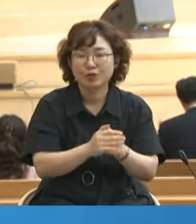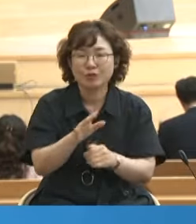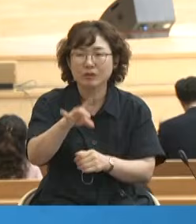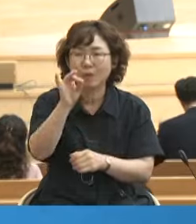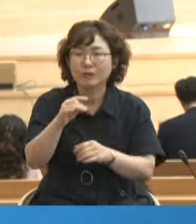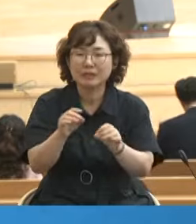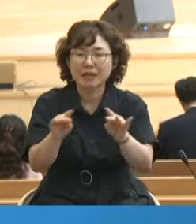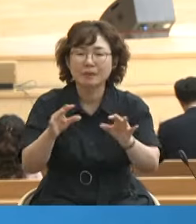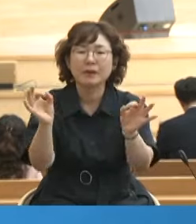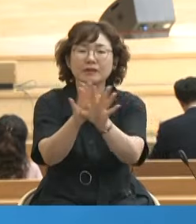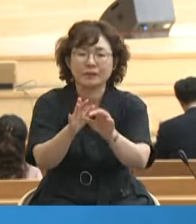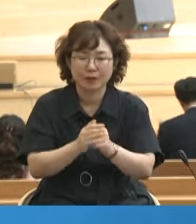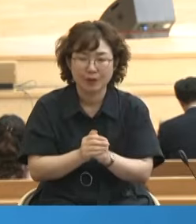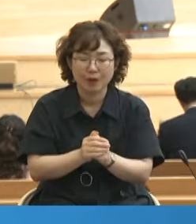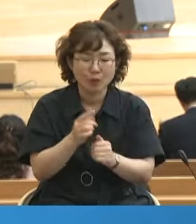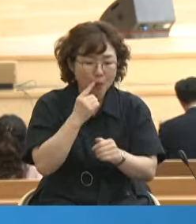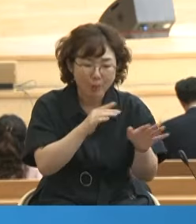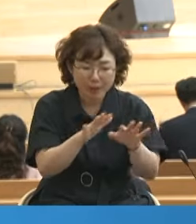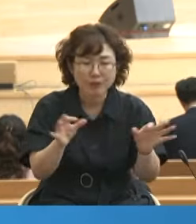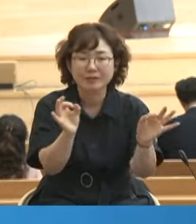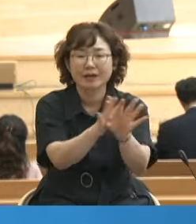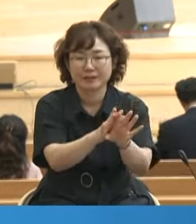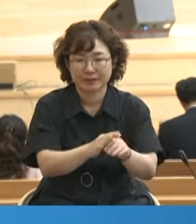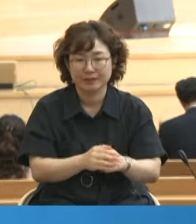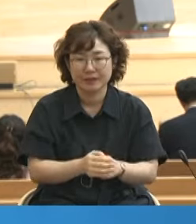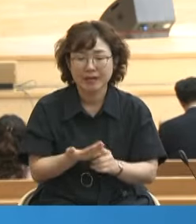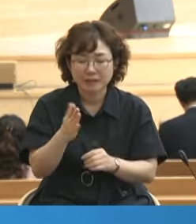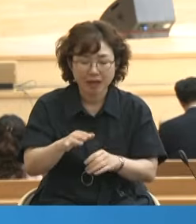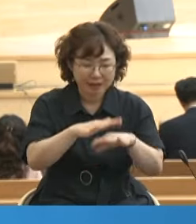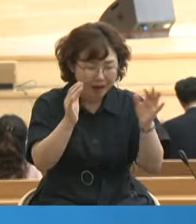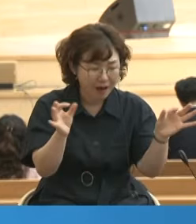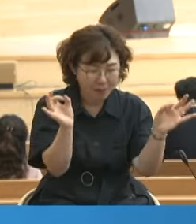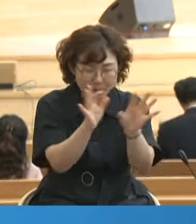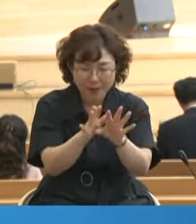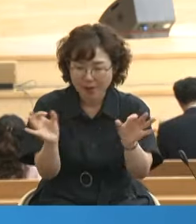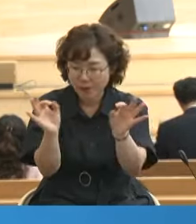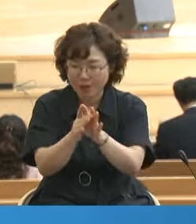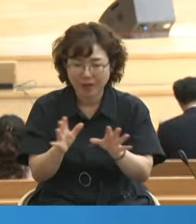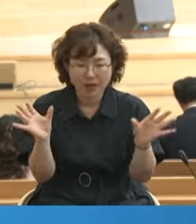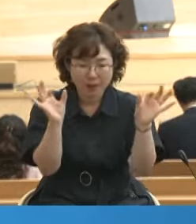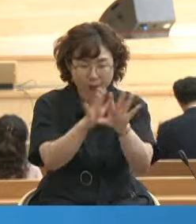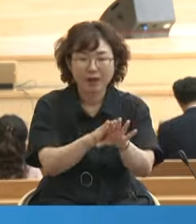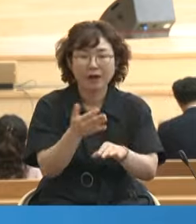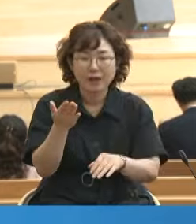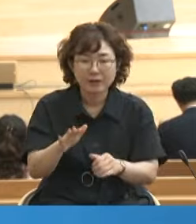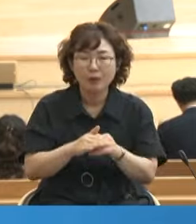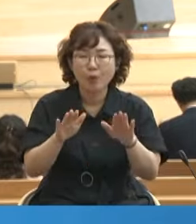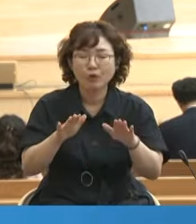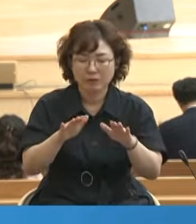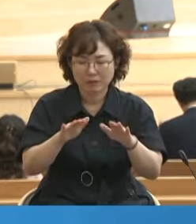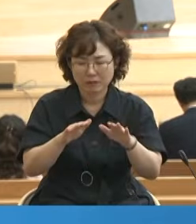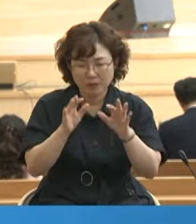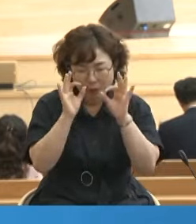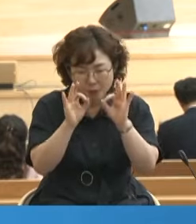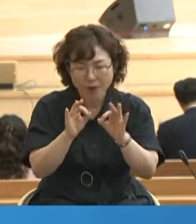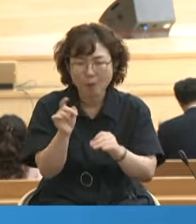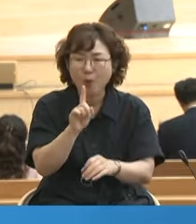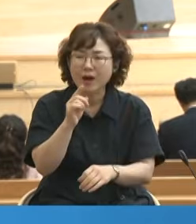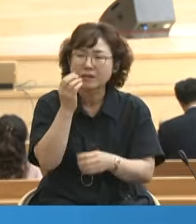없어졌어요? 바다도 다시 있지 않아요? 근데 다 없어졌는데 오늘 본문에는 뭔가